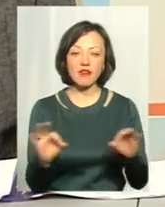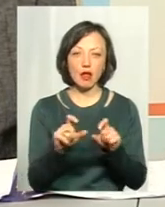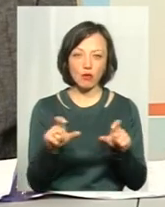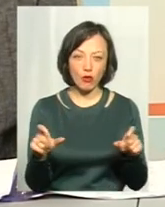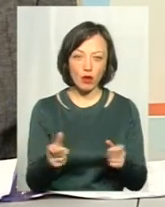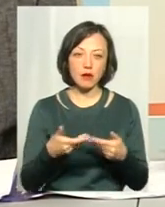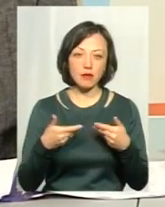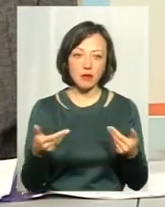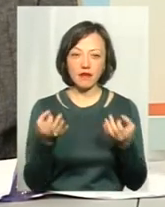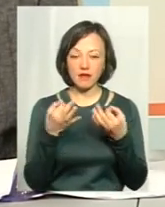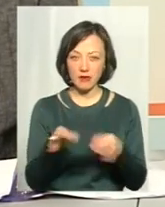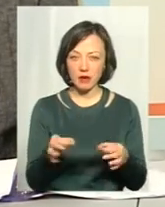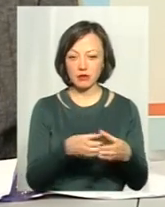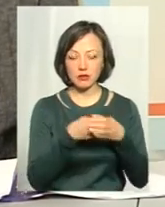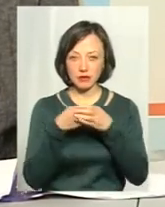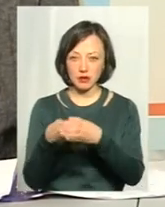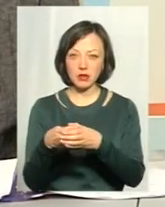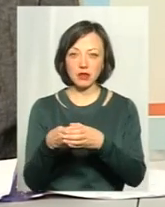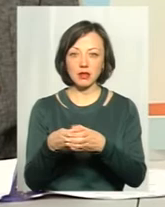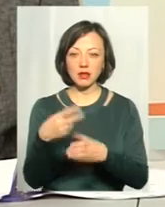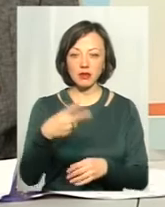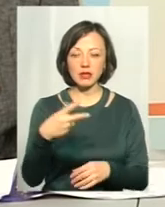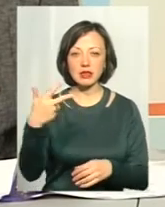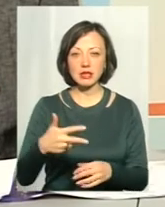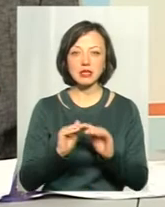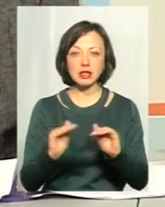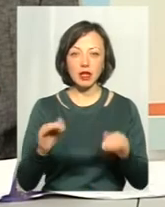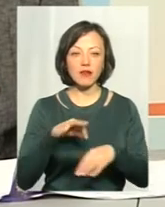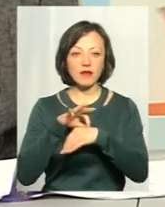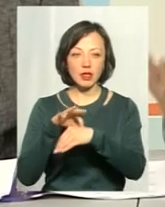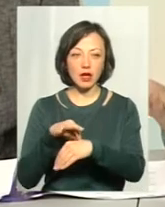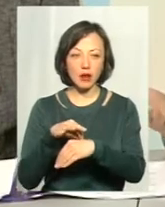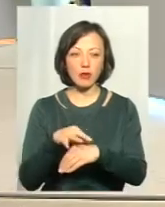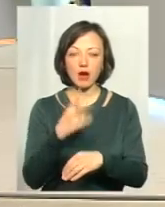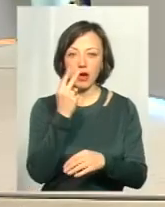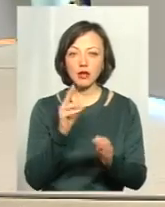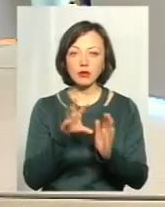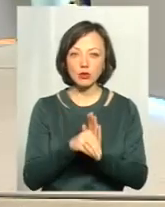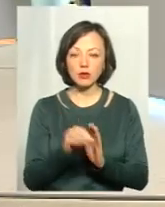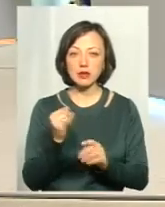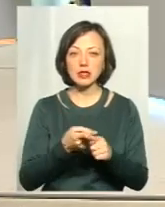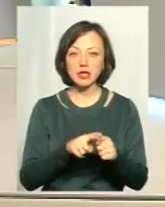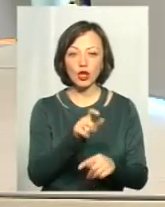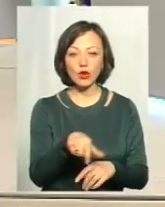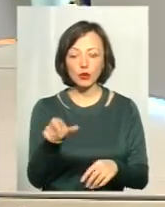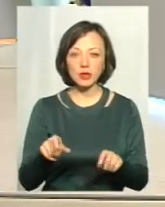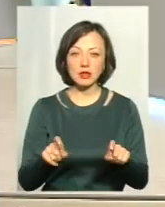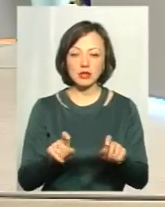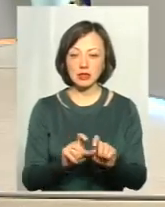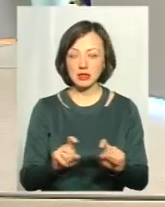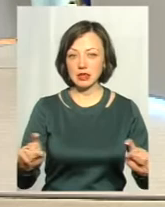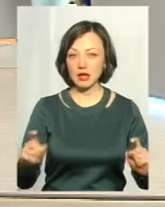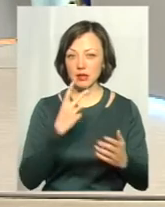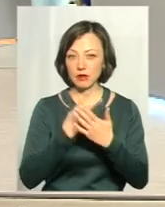ми вільно беремо, наприклад, 20-30 дітей, ми ведемо їх, ми адаптуємо. І ці люди, які сидять,